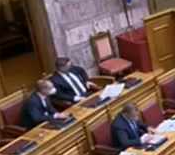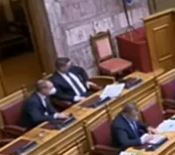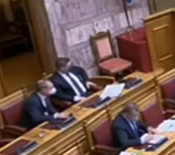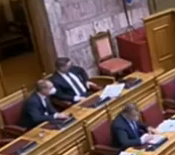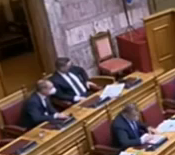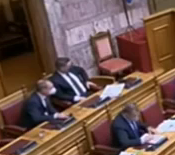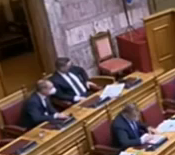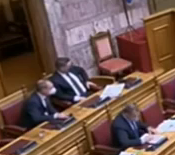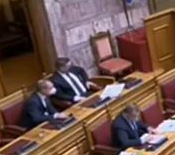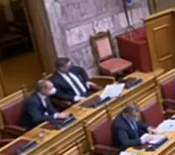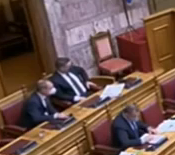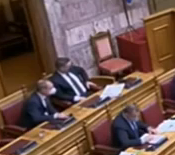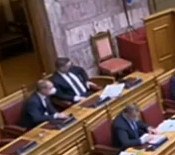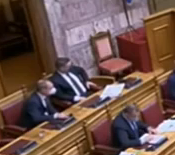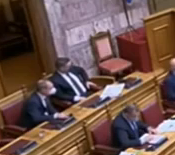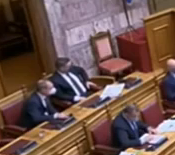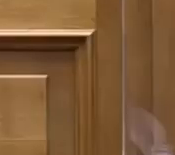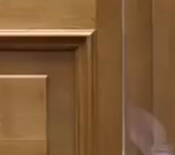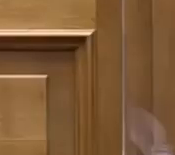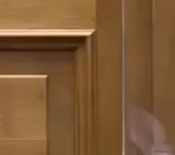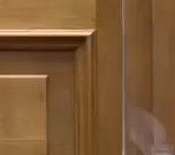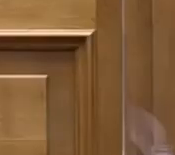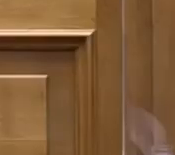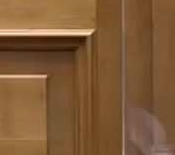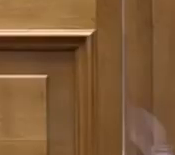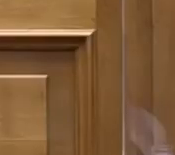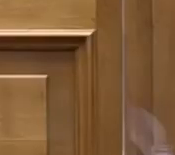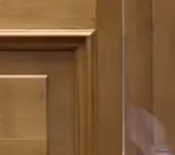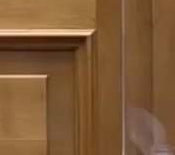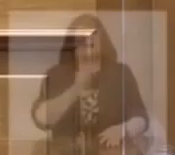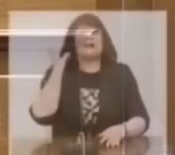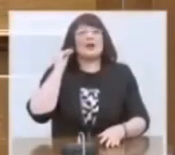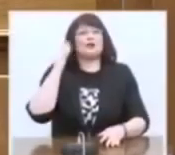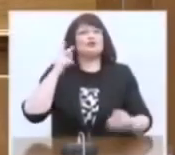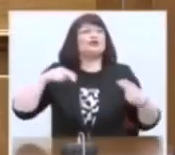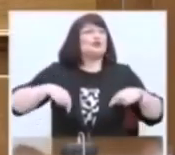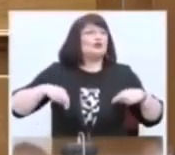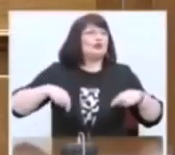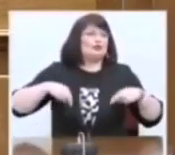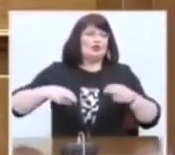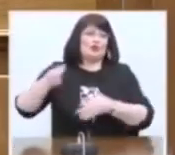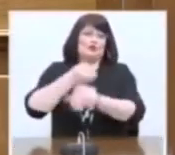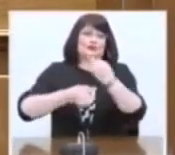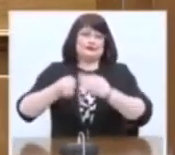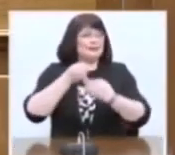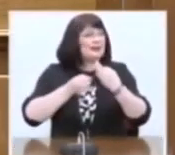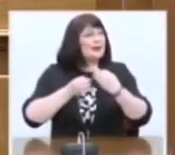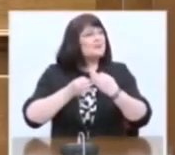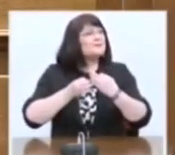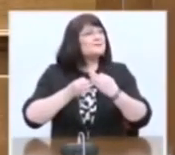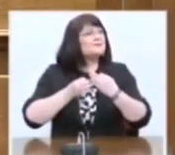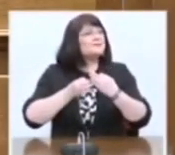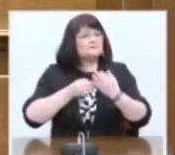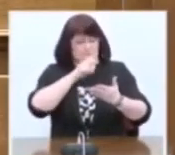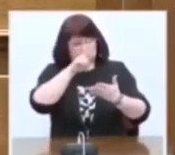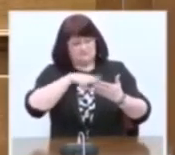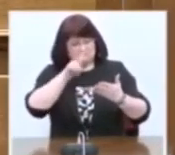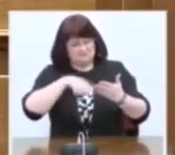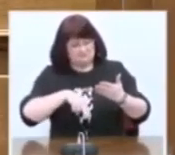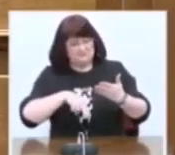Πραγματικά, ακούγοντας τον Υπουργό σήμερα, εάν δεν διάβαζα τη συμφωνία, θα σηκωνόμουν όρθιος να